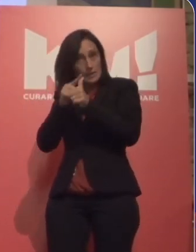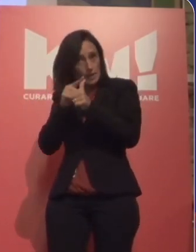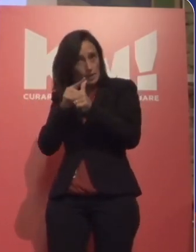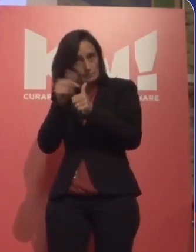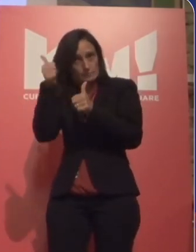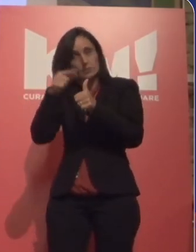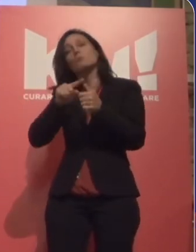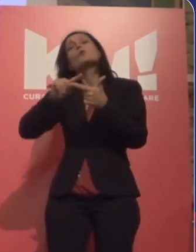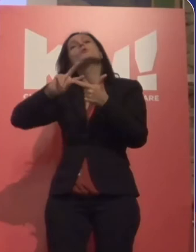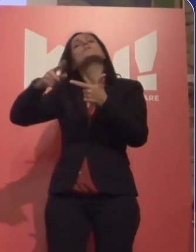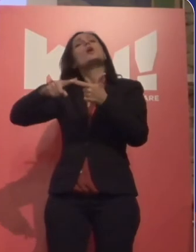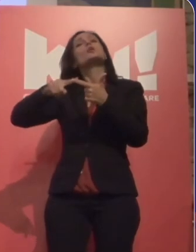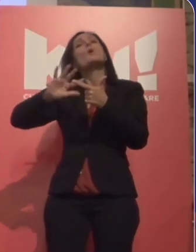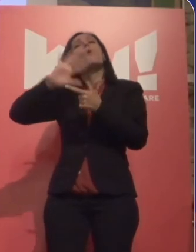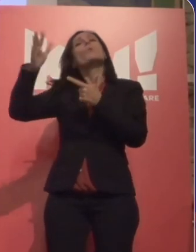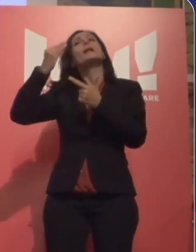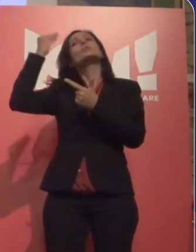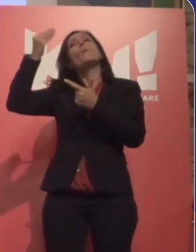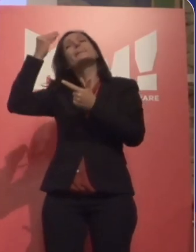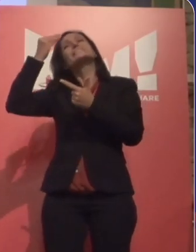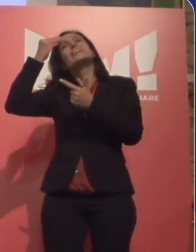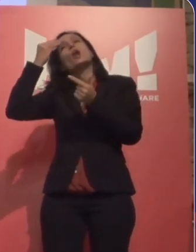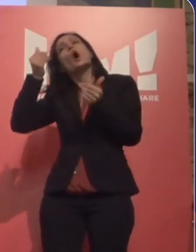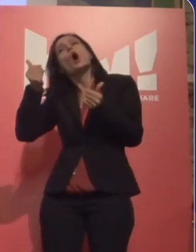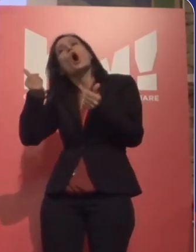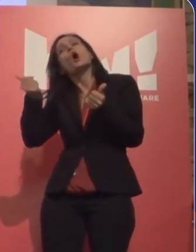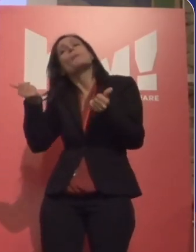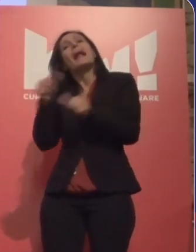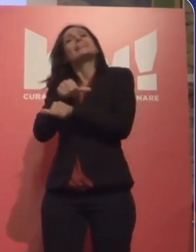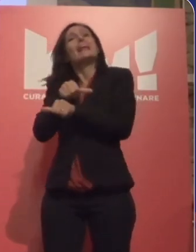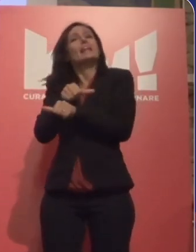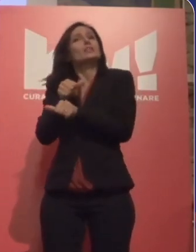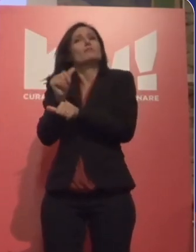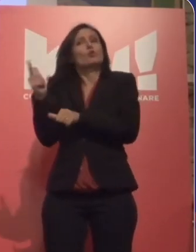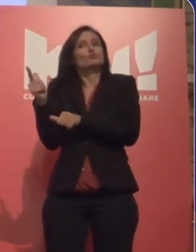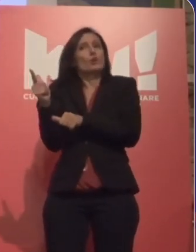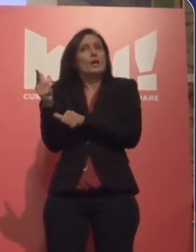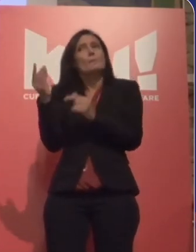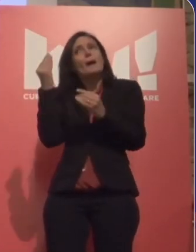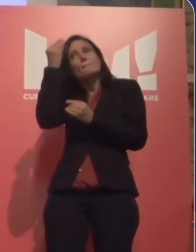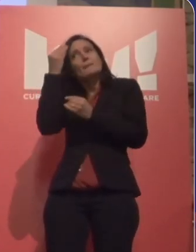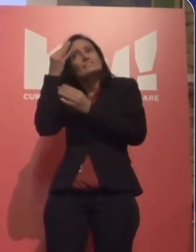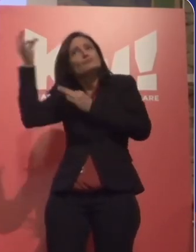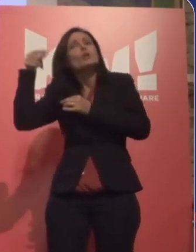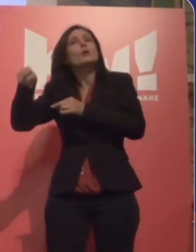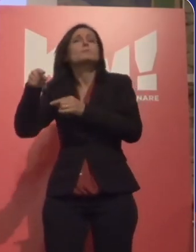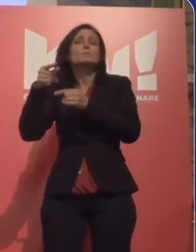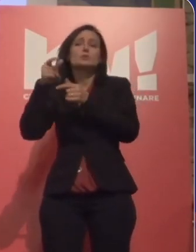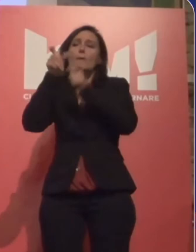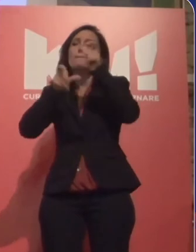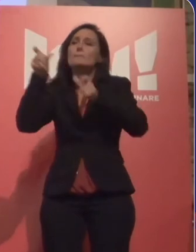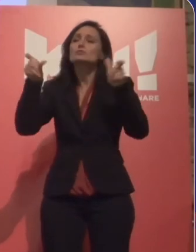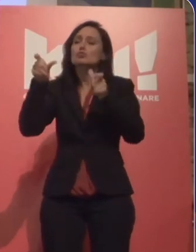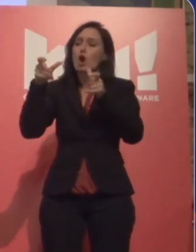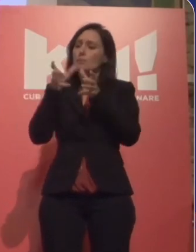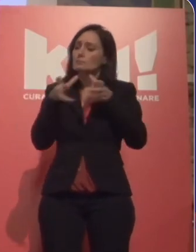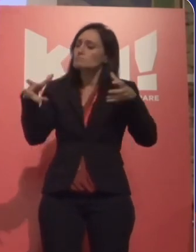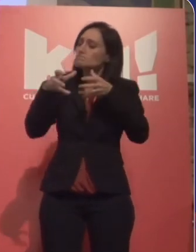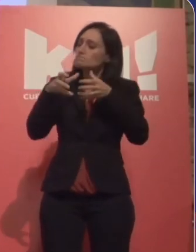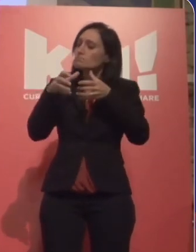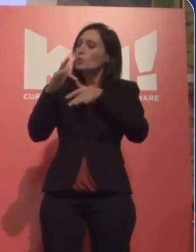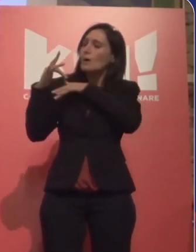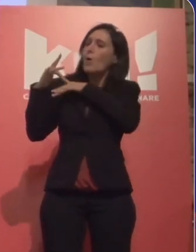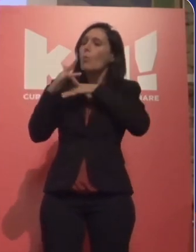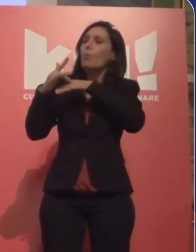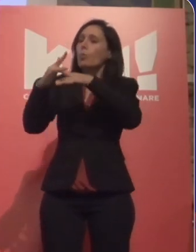capace di accompagnare le persone gli itinerari della promozione e del riscatto sociale capace di sfidare